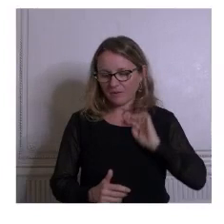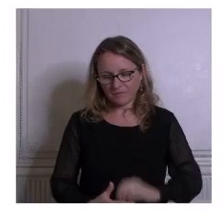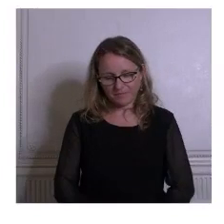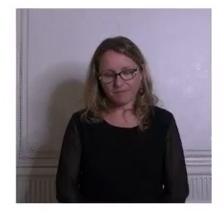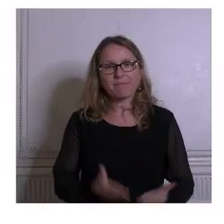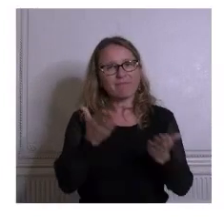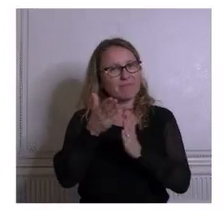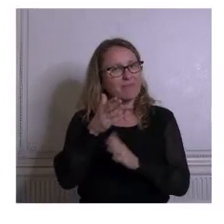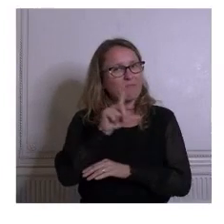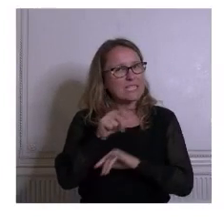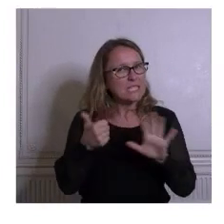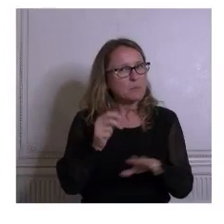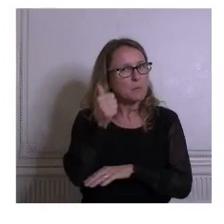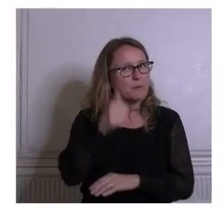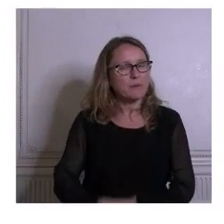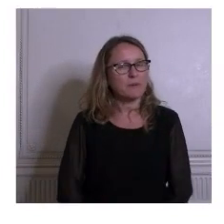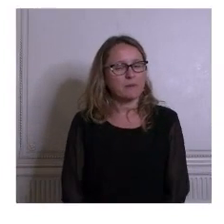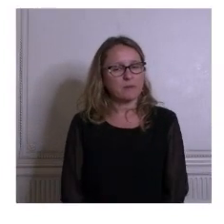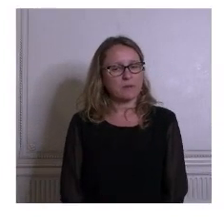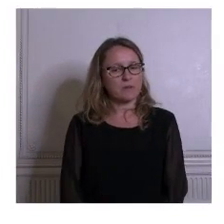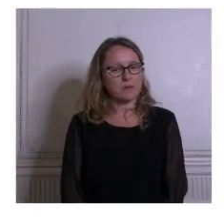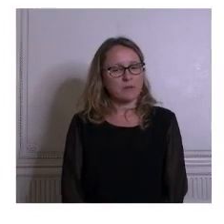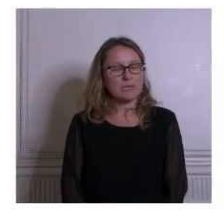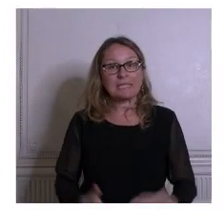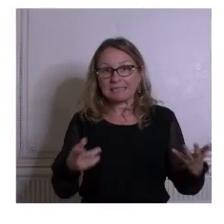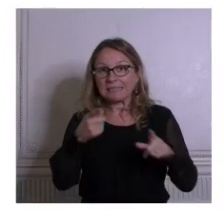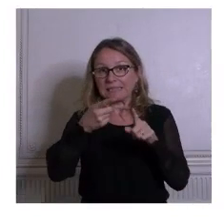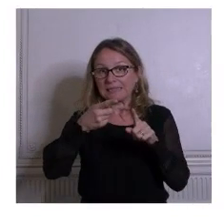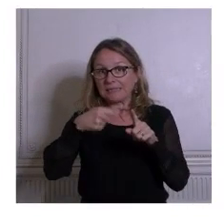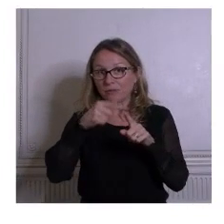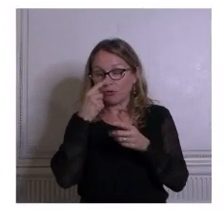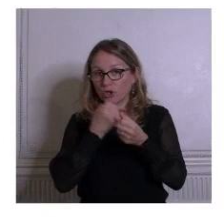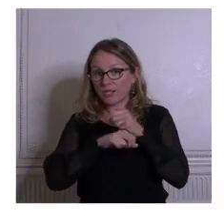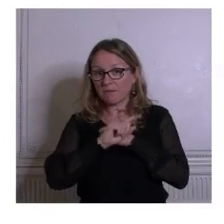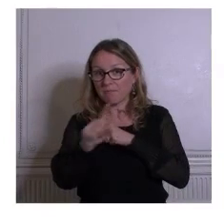que je vous ai proposé, Madame Kelly, qui convient visiblement à tout le monde. Je vous en remercie.